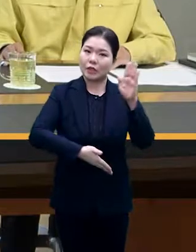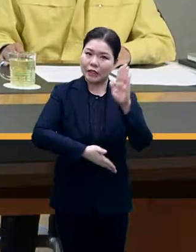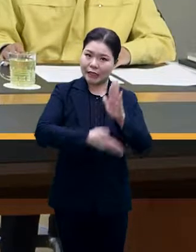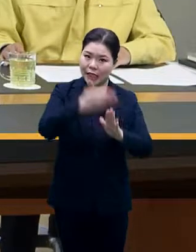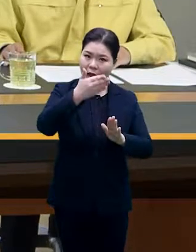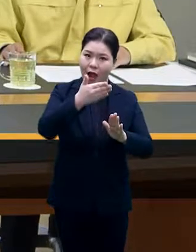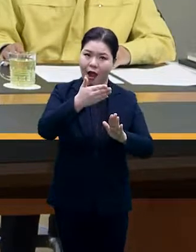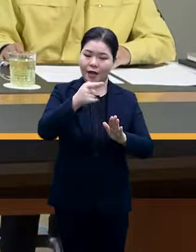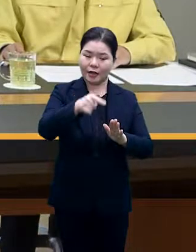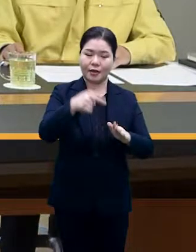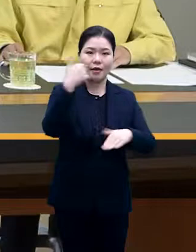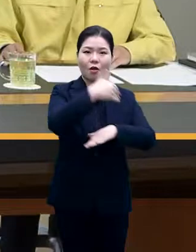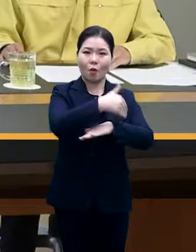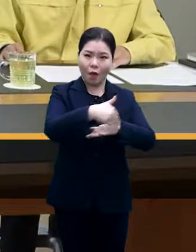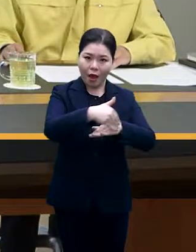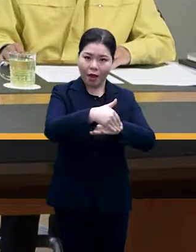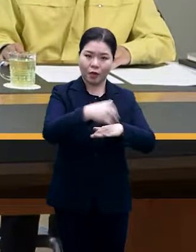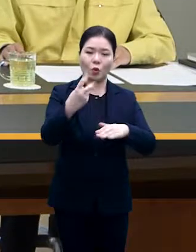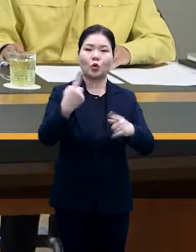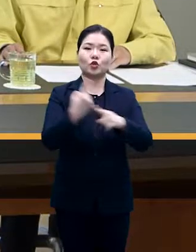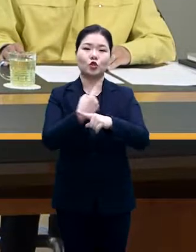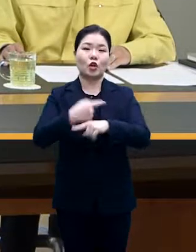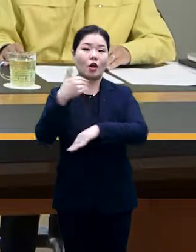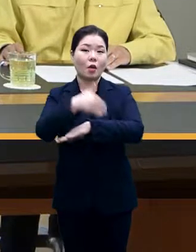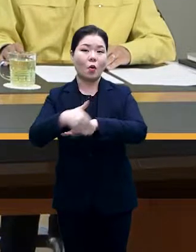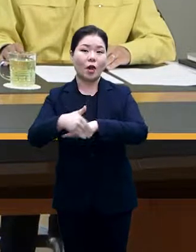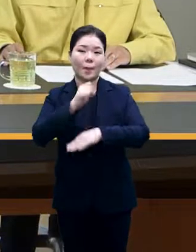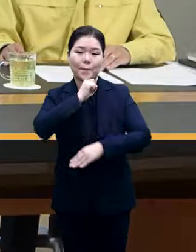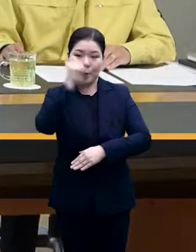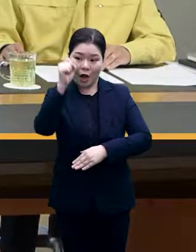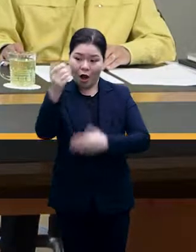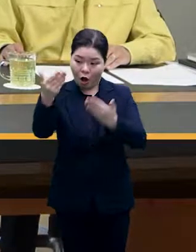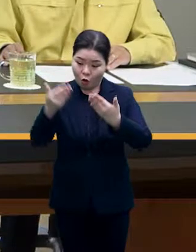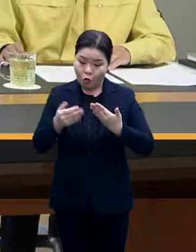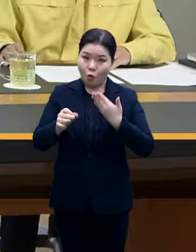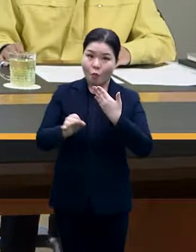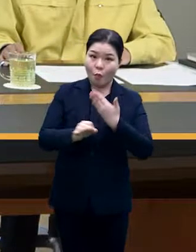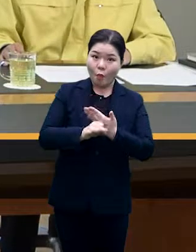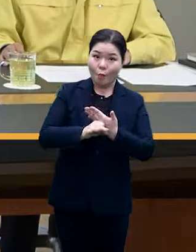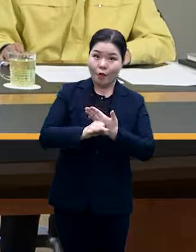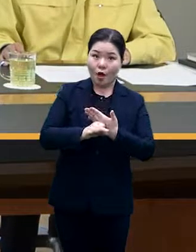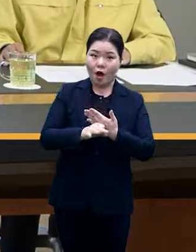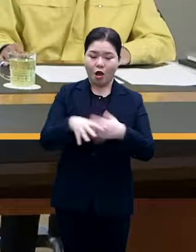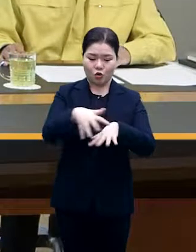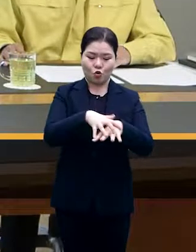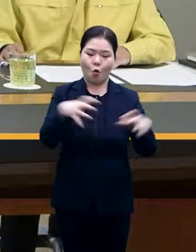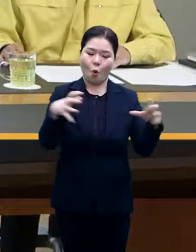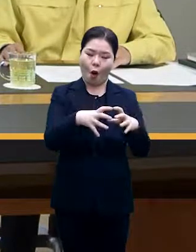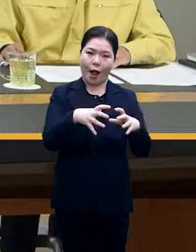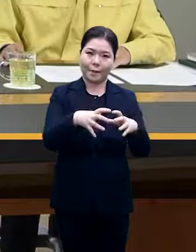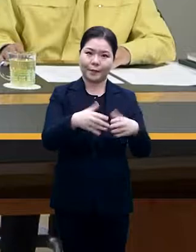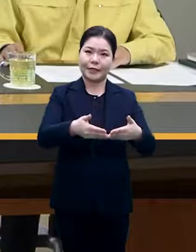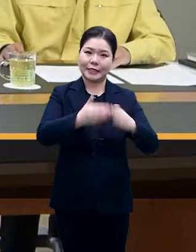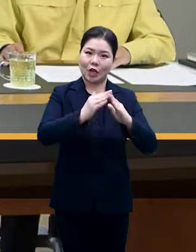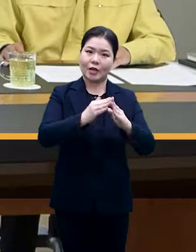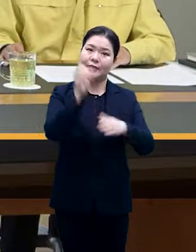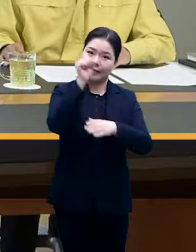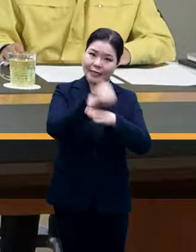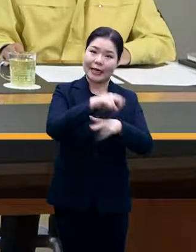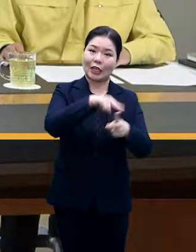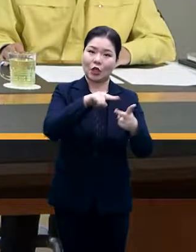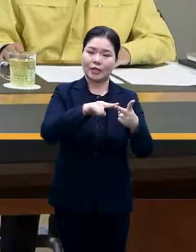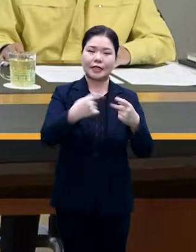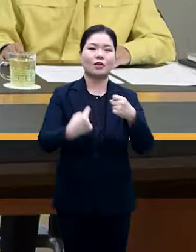서울시가 지구단위 계획과 정비계획을 통과시켜주면은 조합 승인, 설립